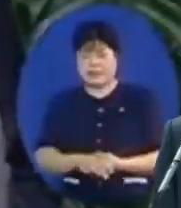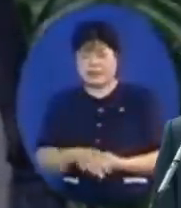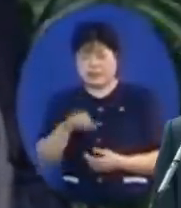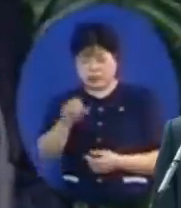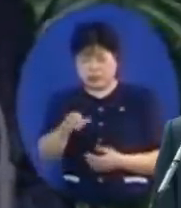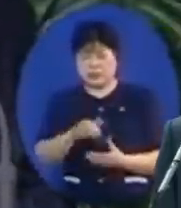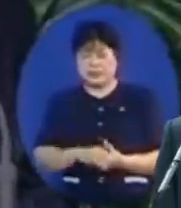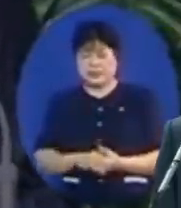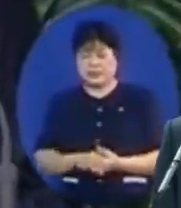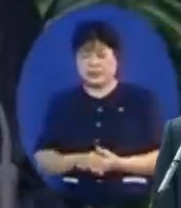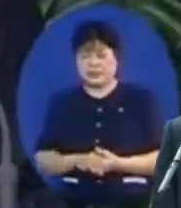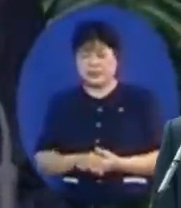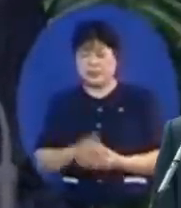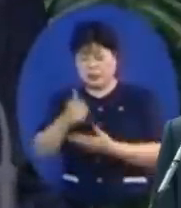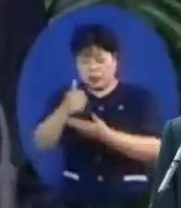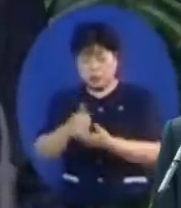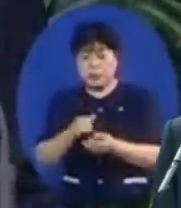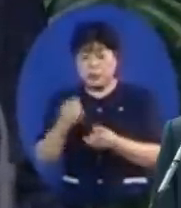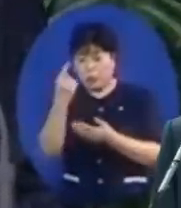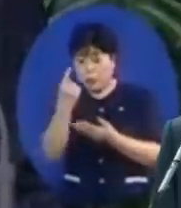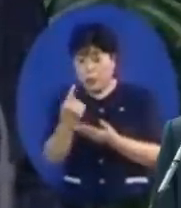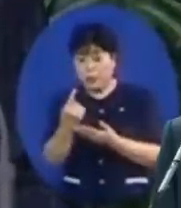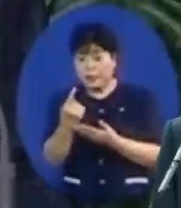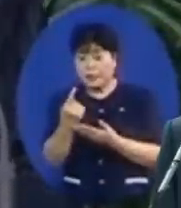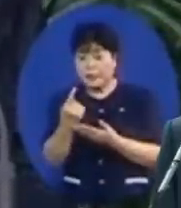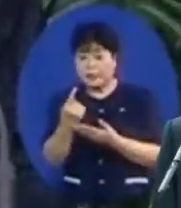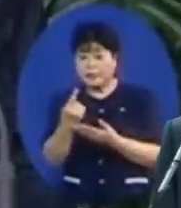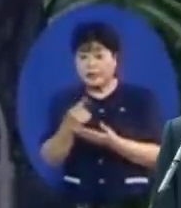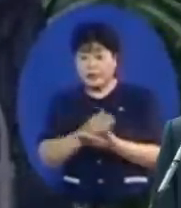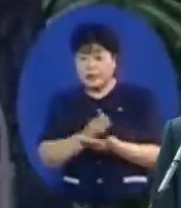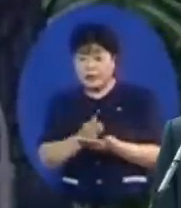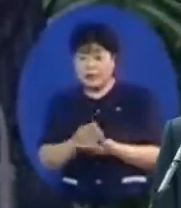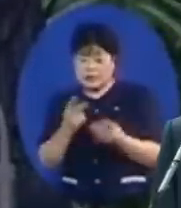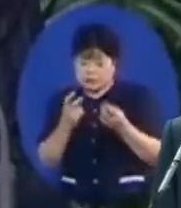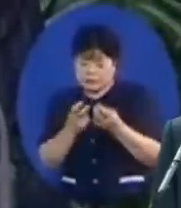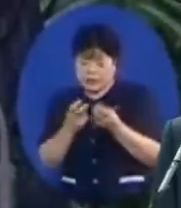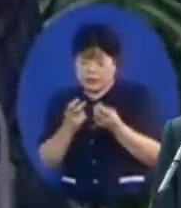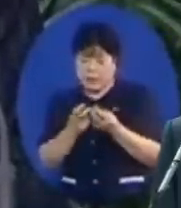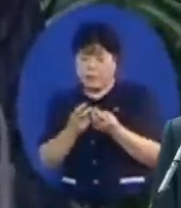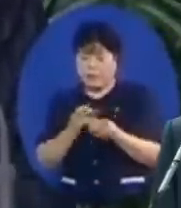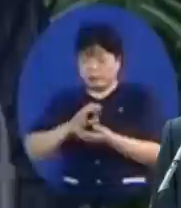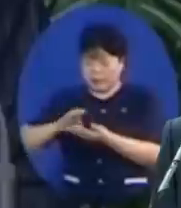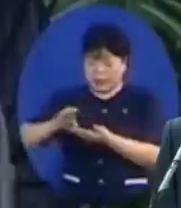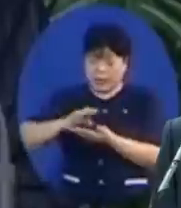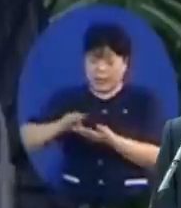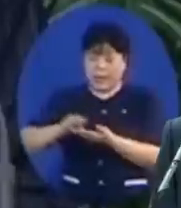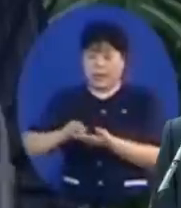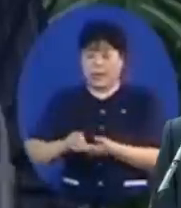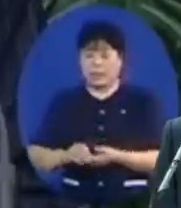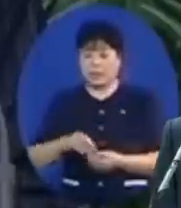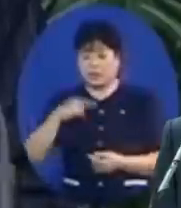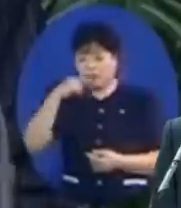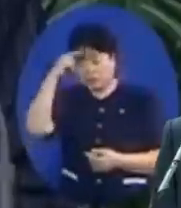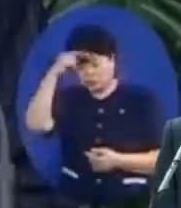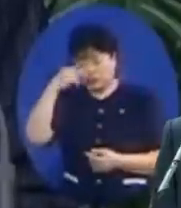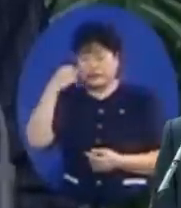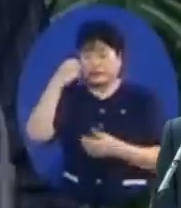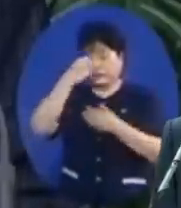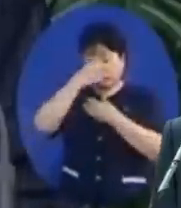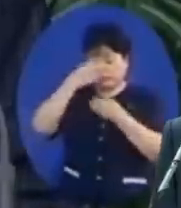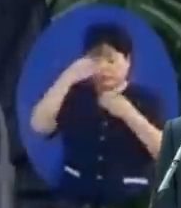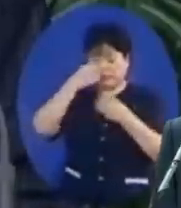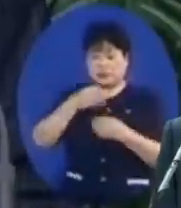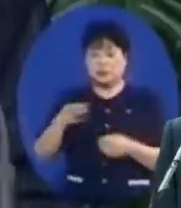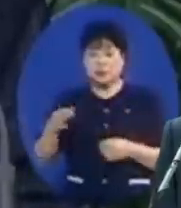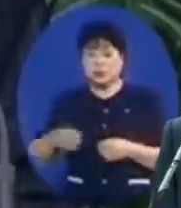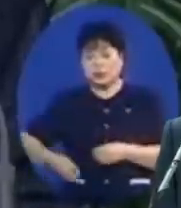그의 손님을 오면은 온갖 수단과 방법을 다 해서 만취가 되도록 합니다. 포켓에 있는